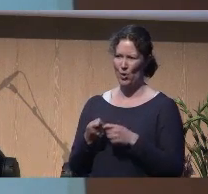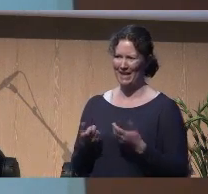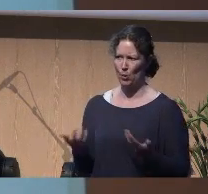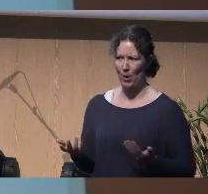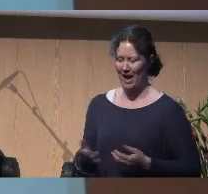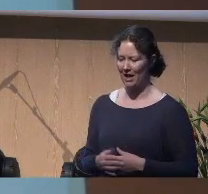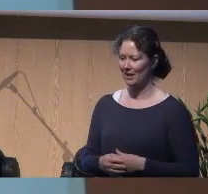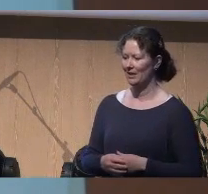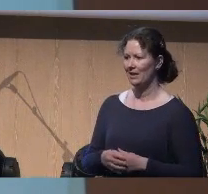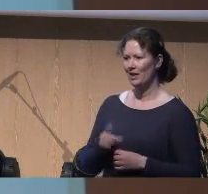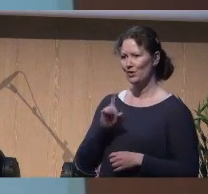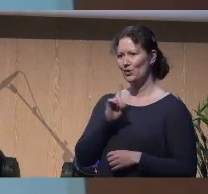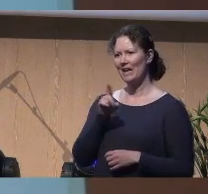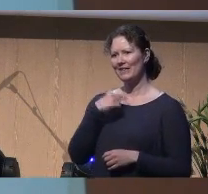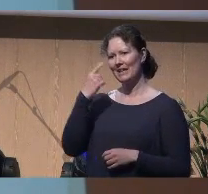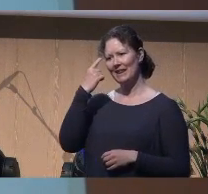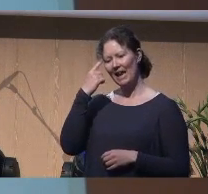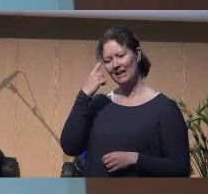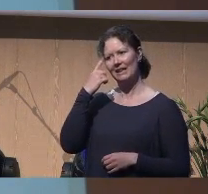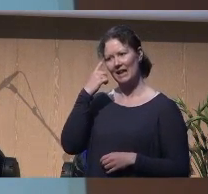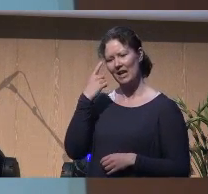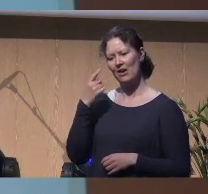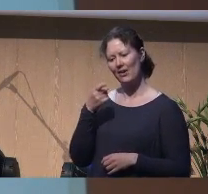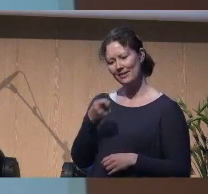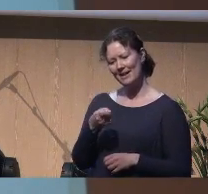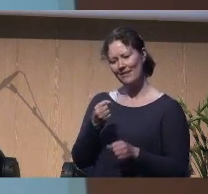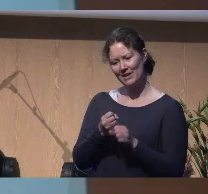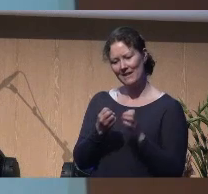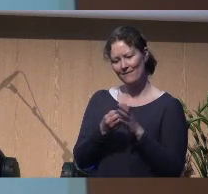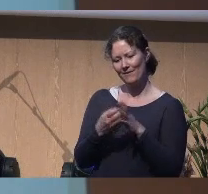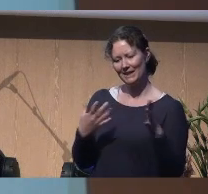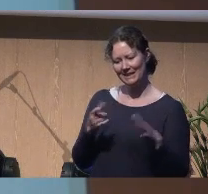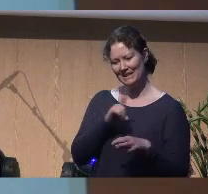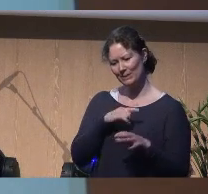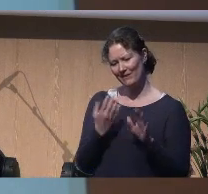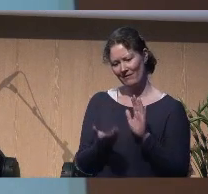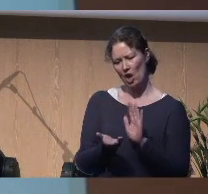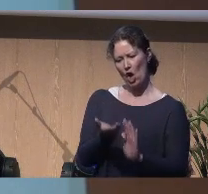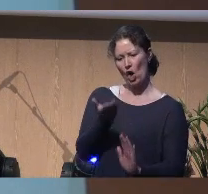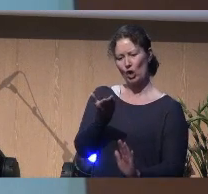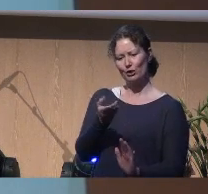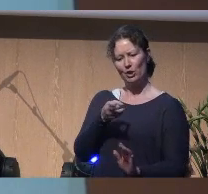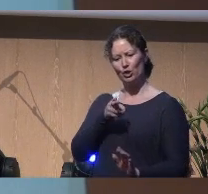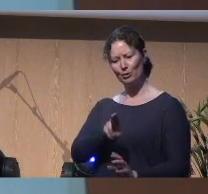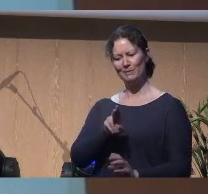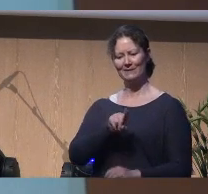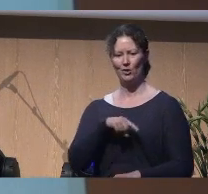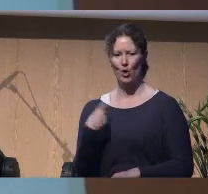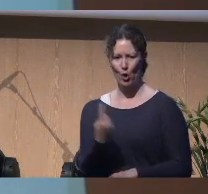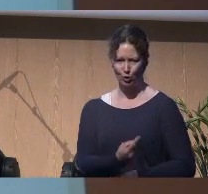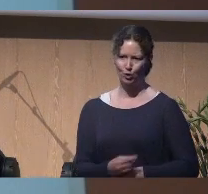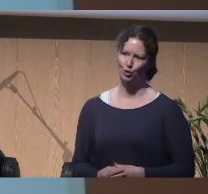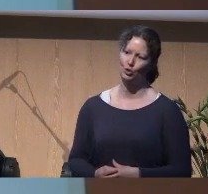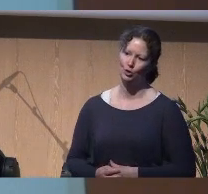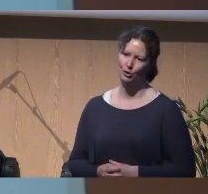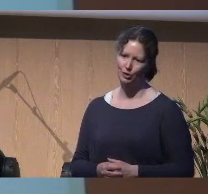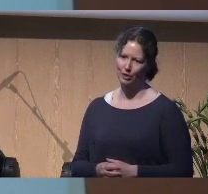Så lenge vi tenker at det en verdi som vi vil holde høyt og som typisk for oss.